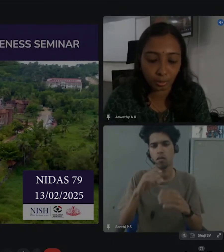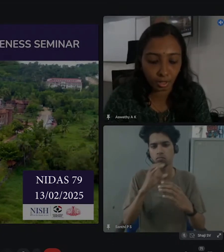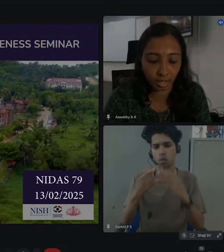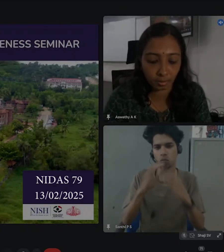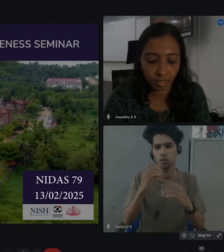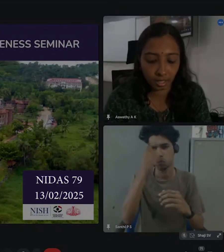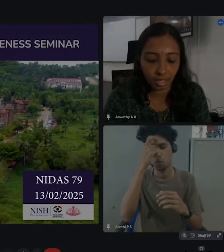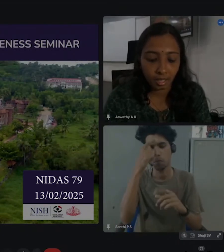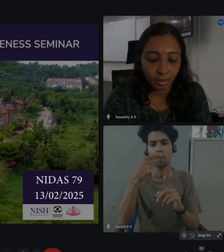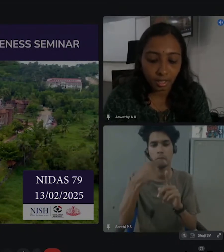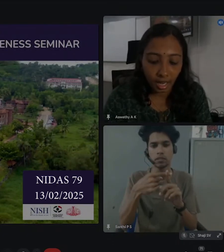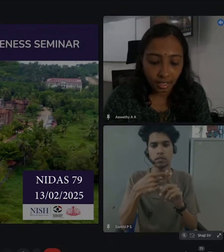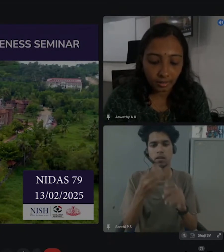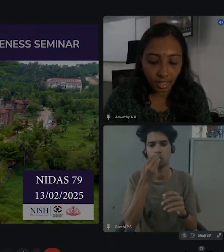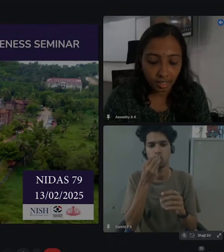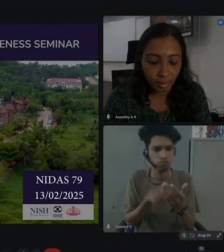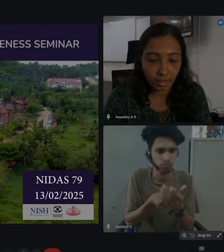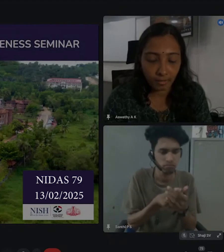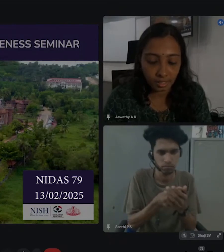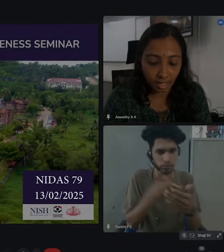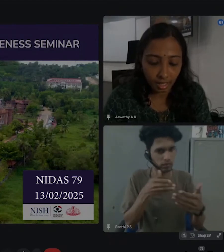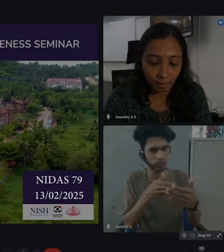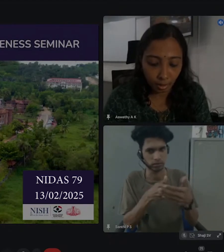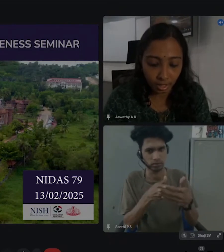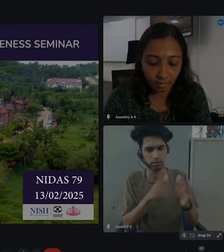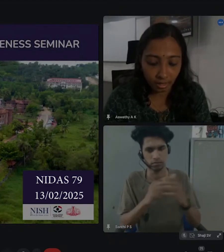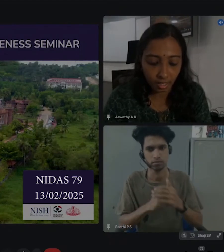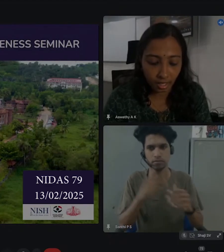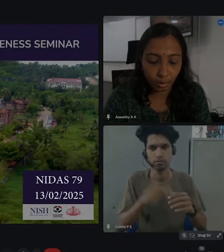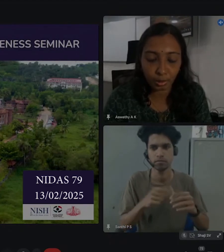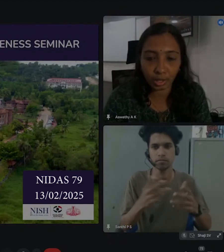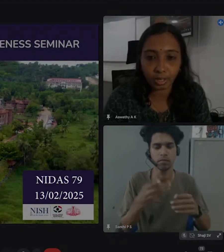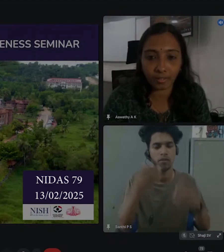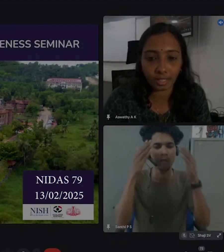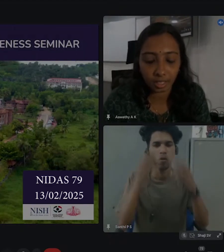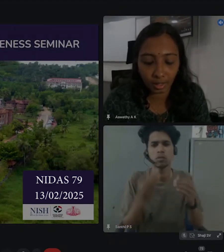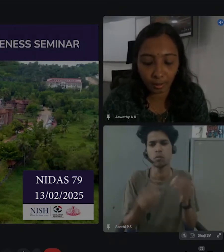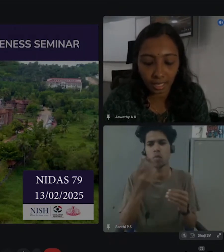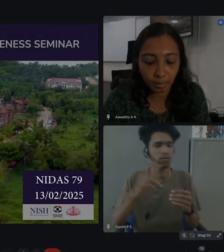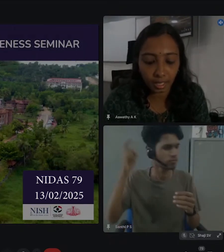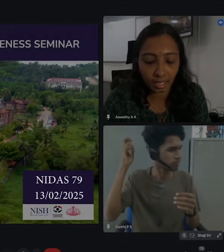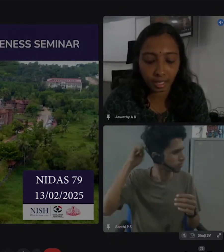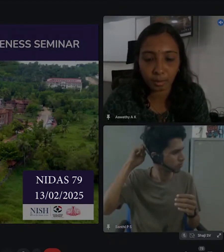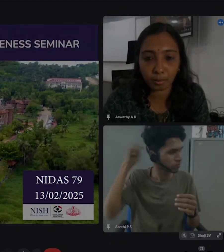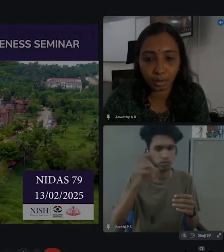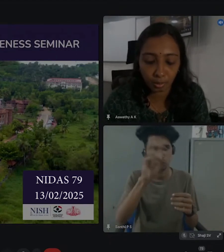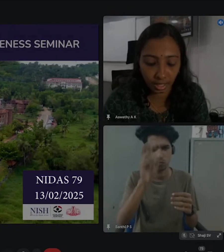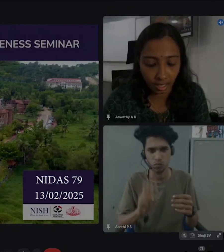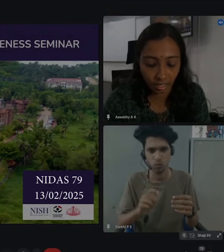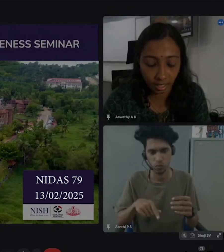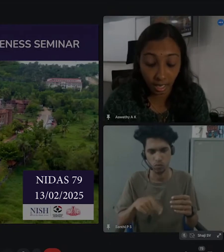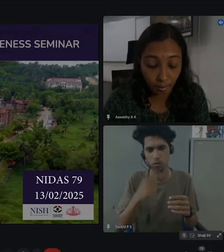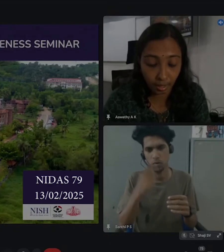കഴിക്കാനുള്ള ബുദ്ധിമുട്ടുകളും. ഒരു നാഡീവികാസ സംബന്ധ അവസ്ഥയായ ഭൗതിക വെല്ലുവിളിയിൽ ഒരു കുട്ടിയുടെ വളർച്ചയുടെ പല മേഖലകളിൽ